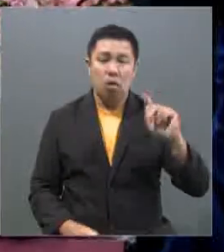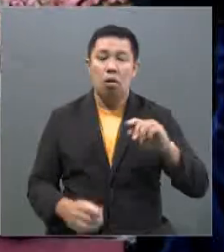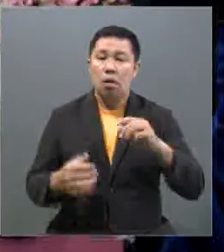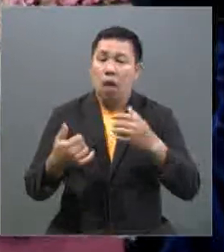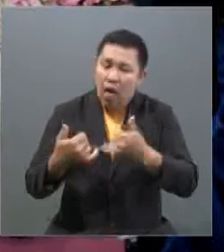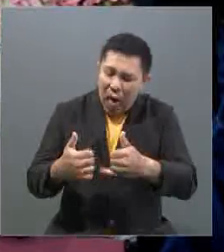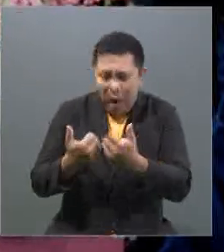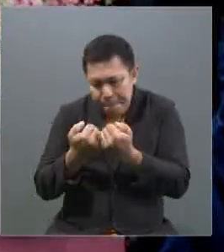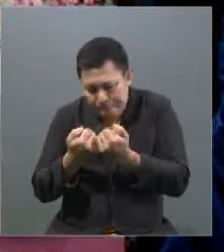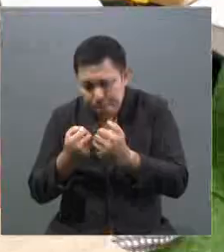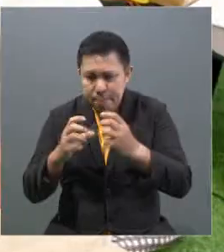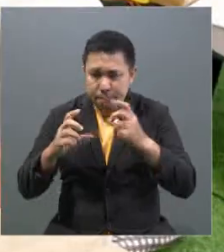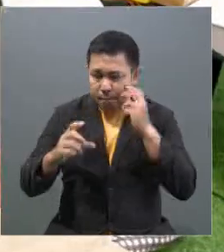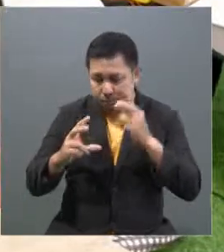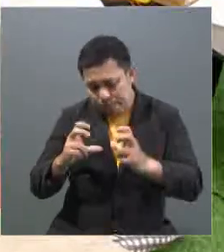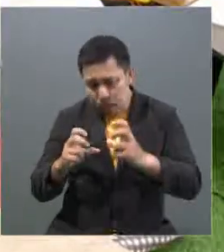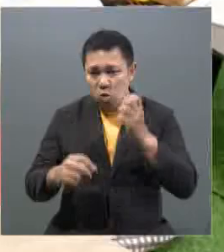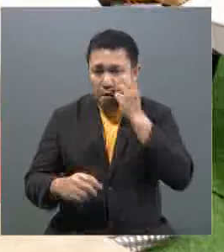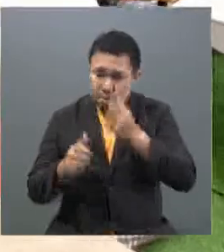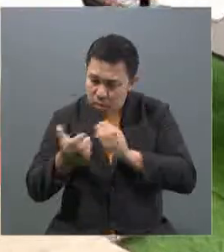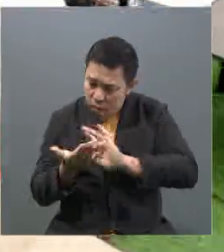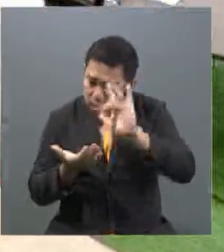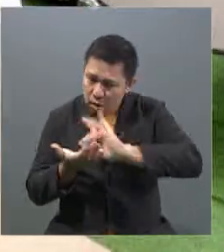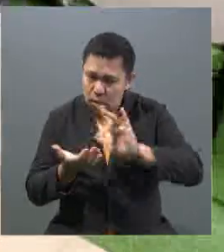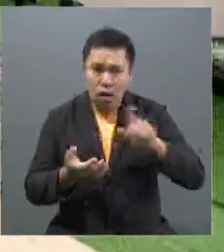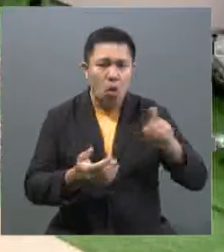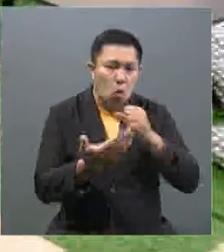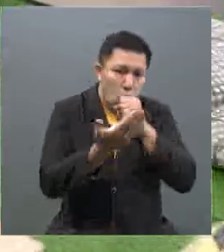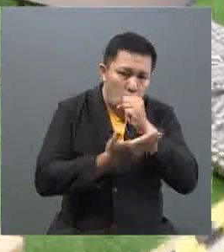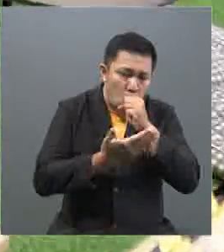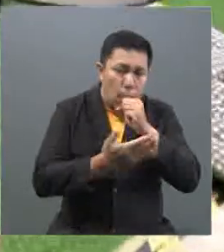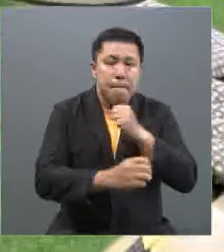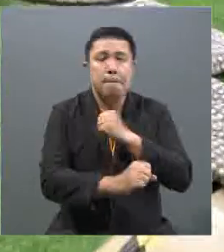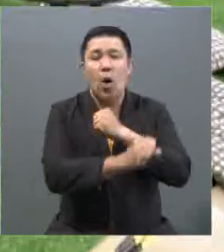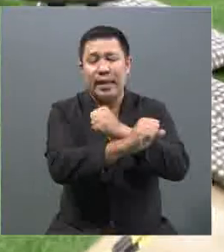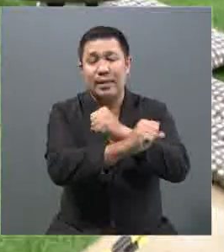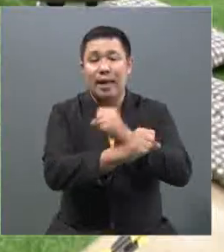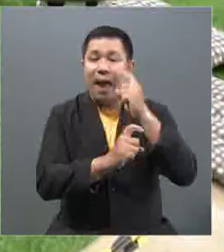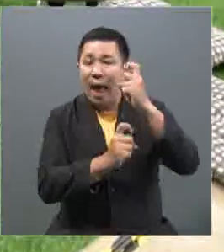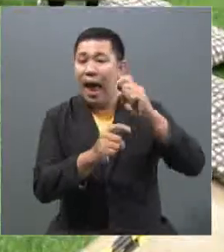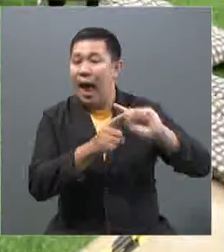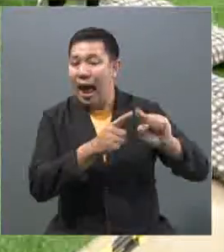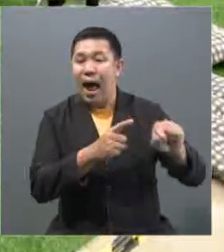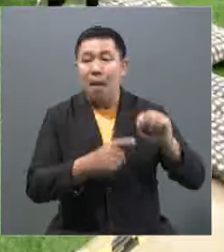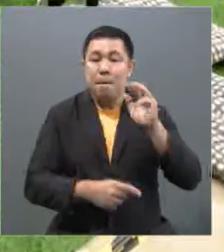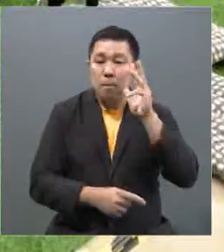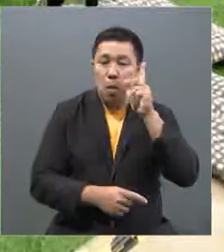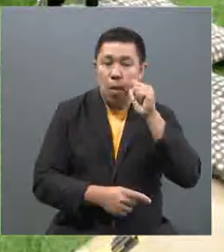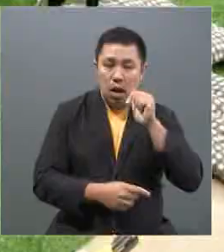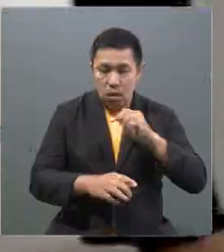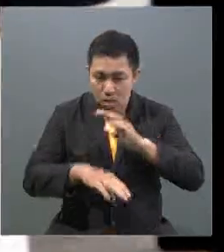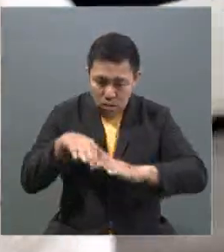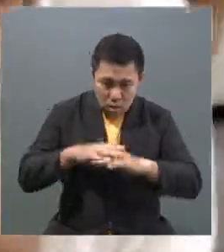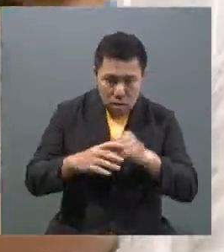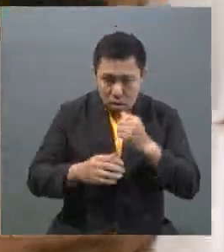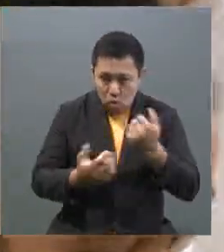การติดหน้าจอมือถือลดความเสี่ยงที่จะไปเกี่ยวข้องกับยาเสพติดหรืออันตรายอื่นๆรวมทั้งให้ผู้ปกครองมีทักษะใน